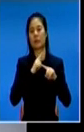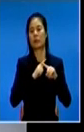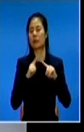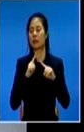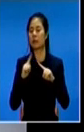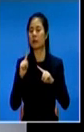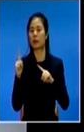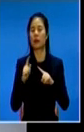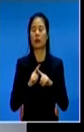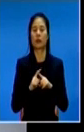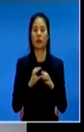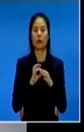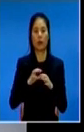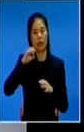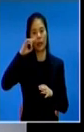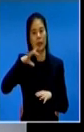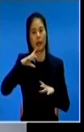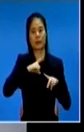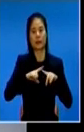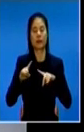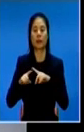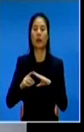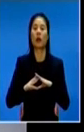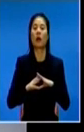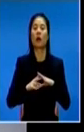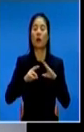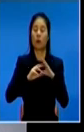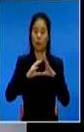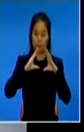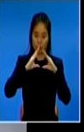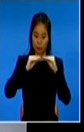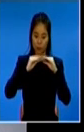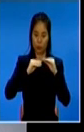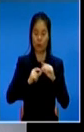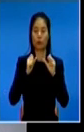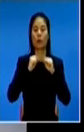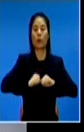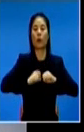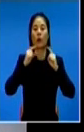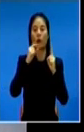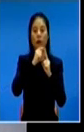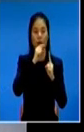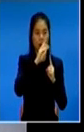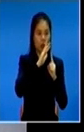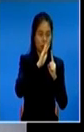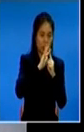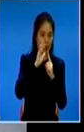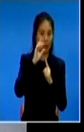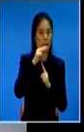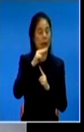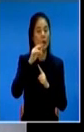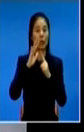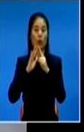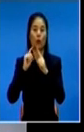มจึงที่ประชุมจึงได้ใช้คำว่าเหตุสุดวิสัยเพราะว่าเหตุสุดวิสัยนั้นเป็นเหตุอยู่ในประมวลกฎหมายอาญ